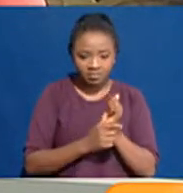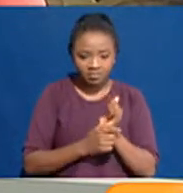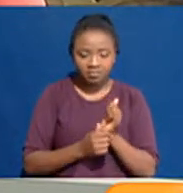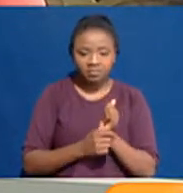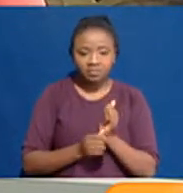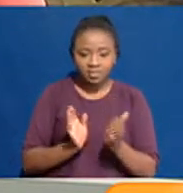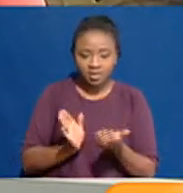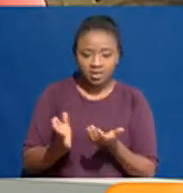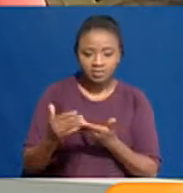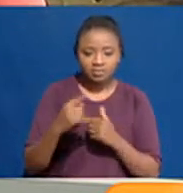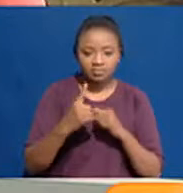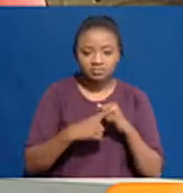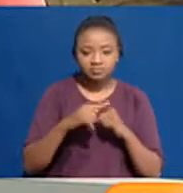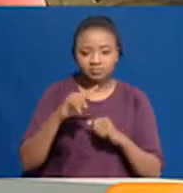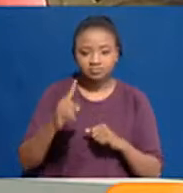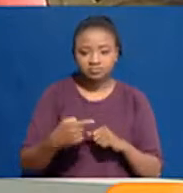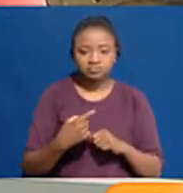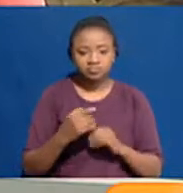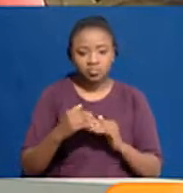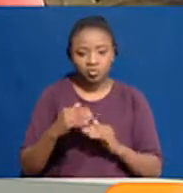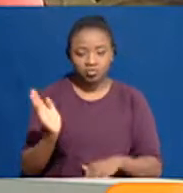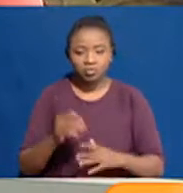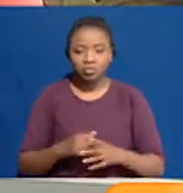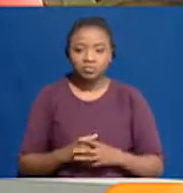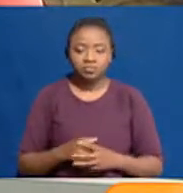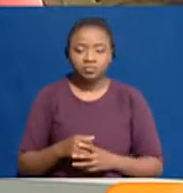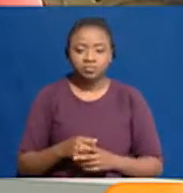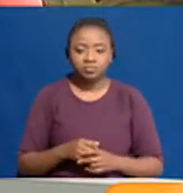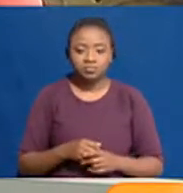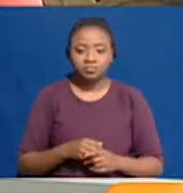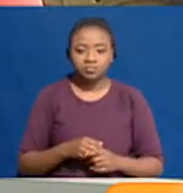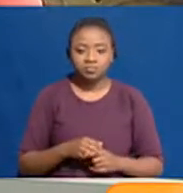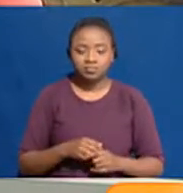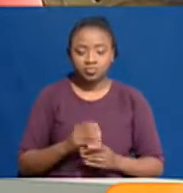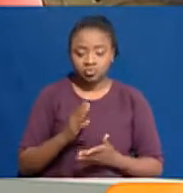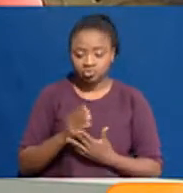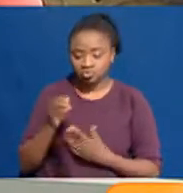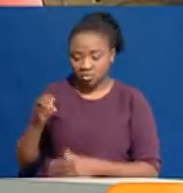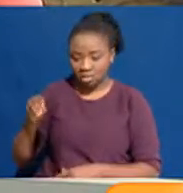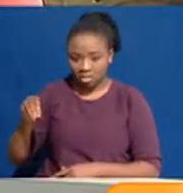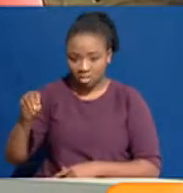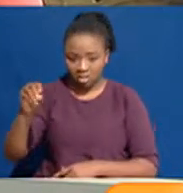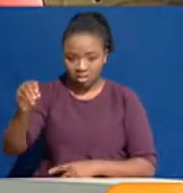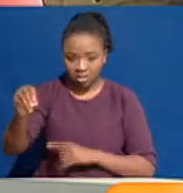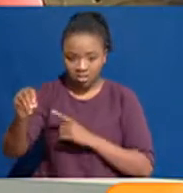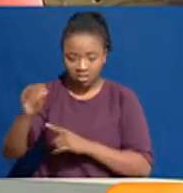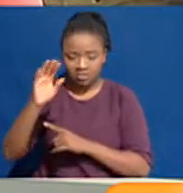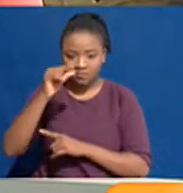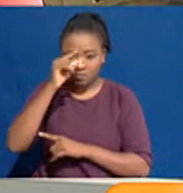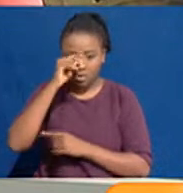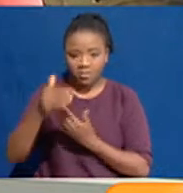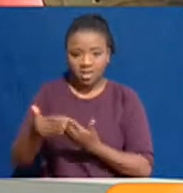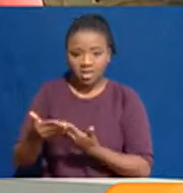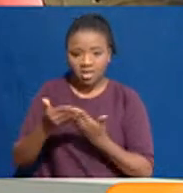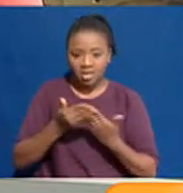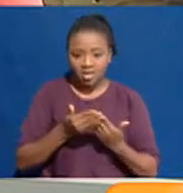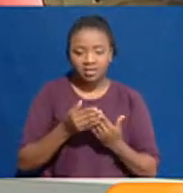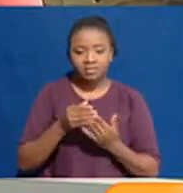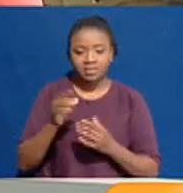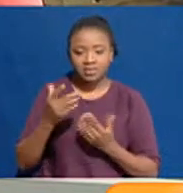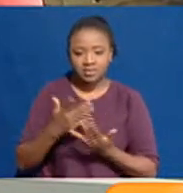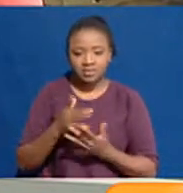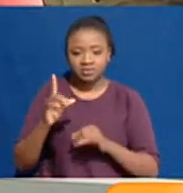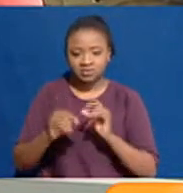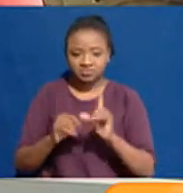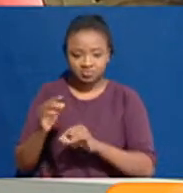na zaidi kwa kila gunia la kilo 90. Na wakulima wanasema kuwa japo mbolea bei nafuu inayotolewa na serikali imesaidia kupunguza gharama